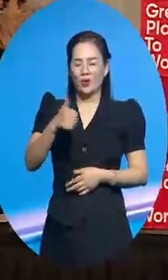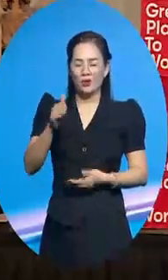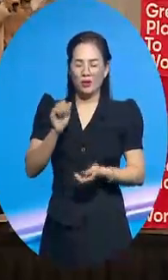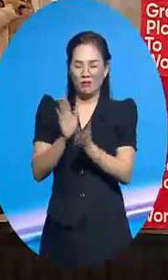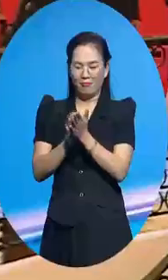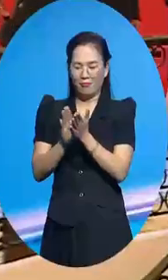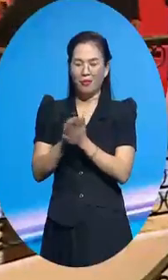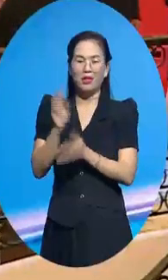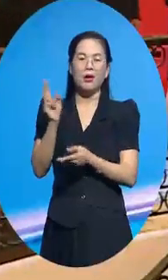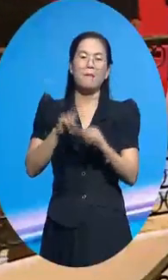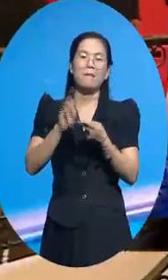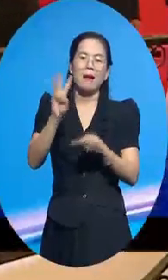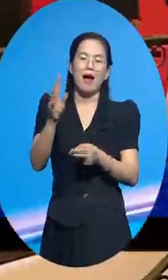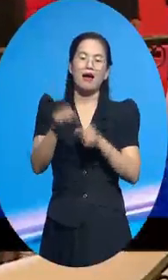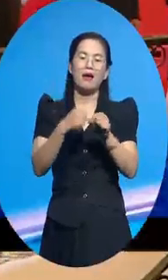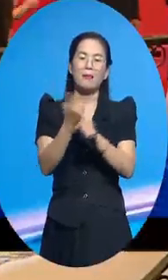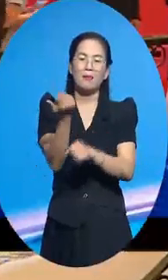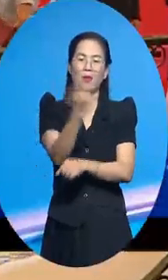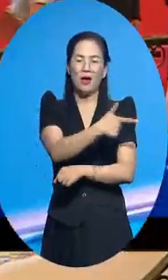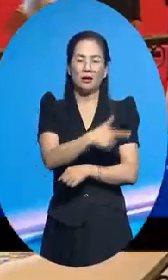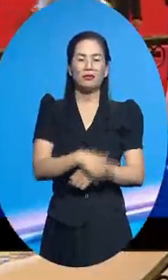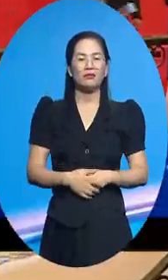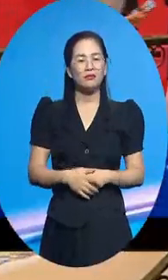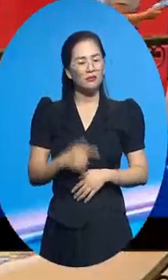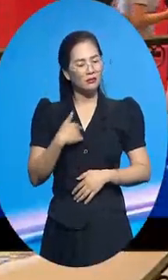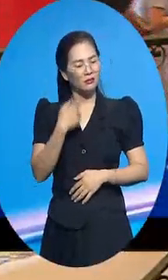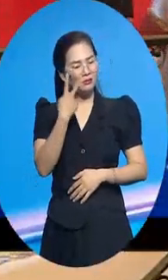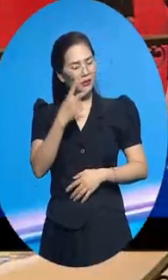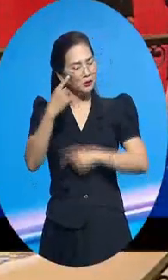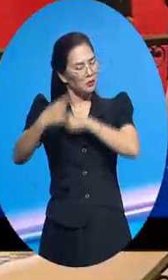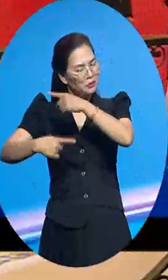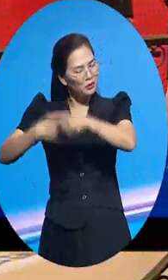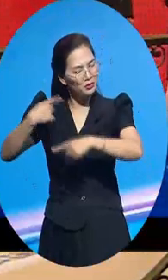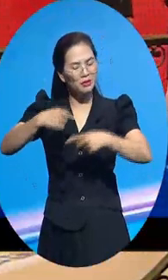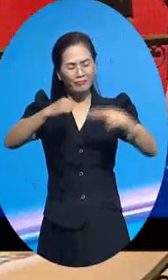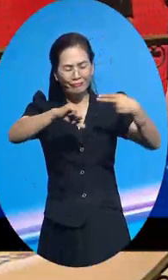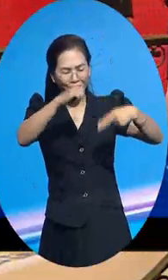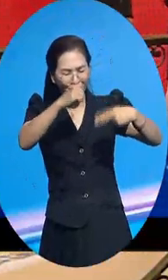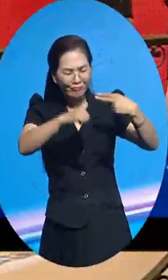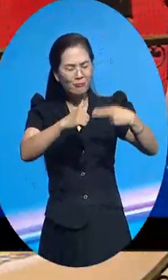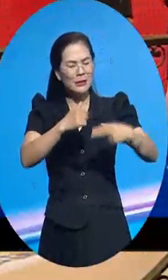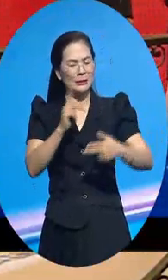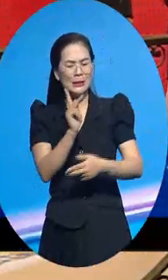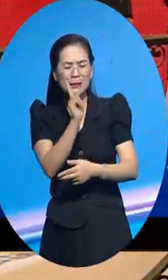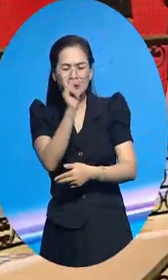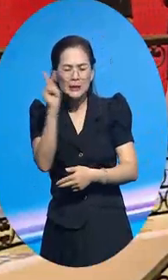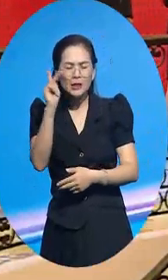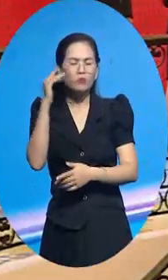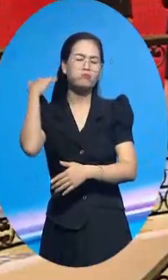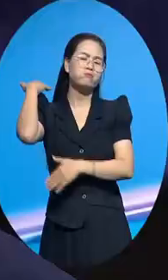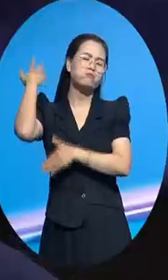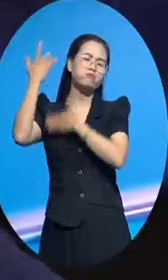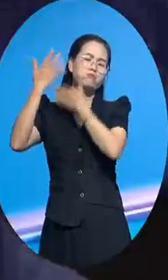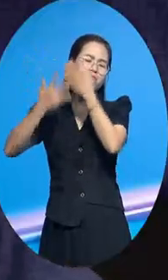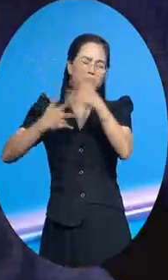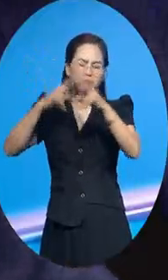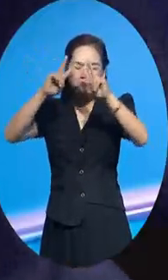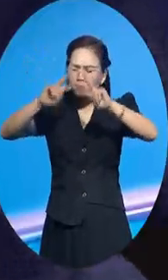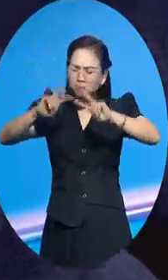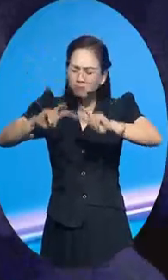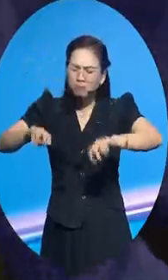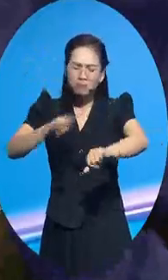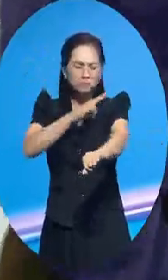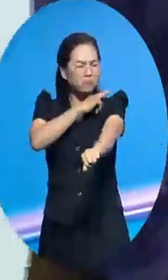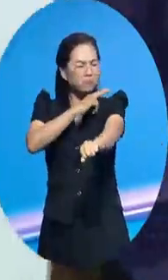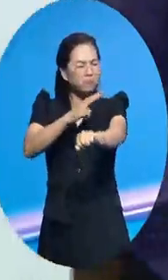ngoái. Chúng tôi tự hào với quá trình đánh giá chặt chẽ và uy tín được đúc kết từ nhiều thập kỷ nghiên cứu chuyên sâu và chuyên môn trong lĩnh